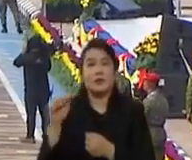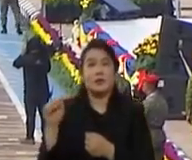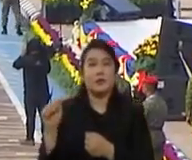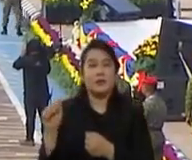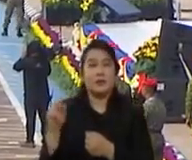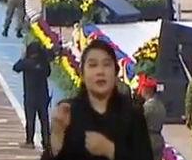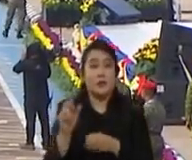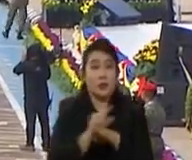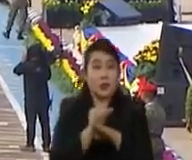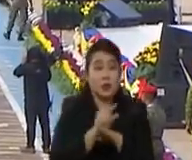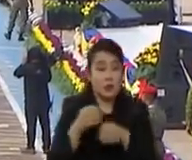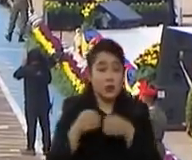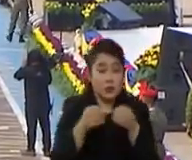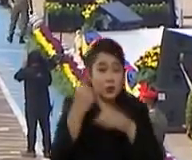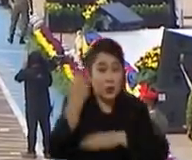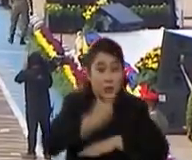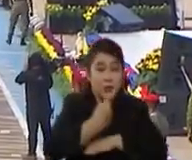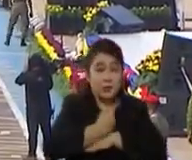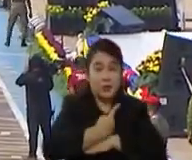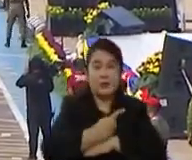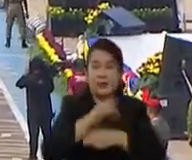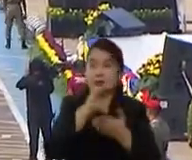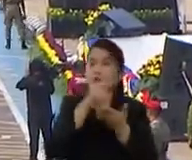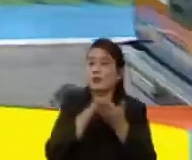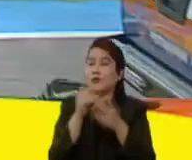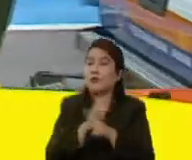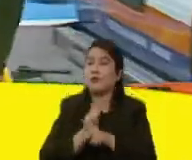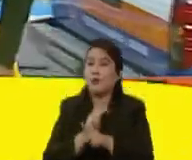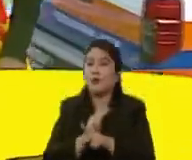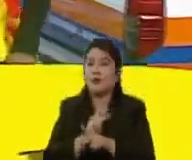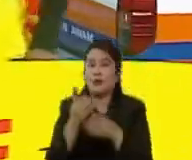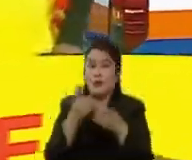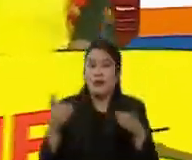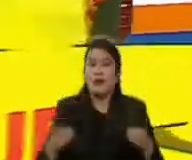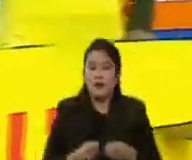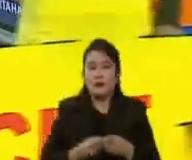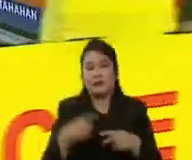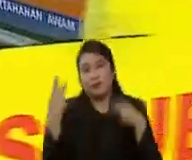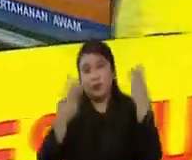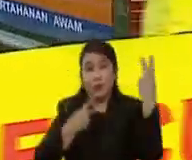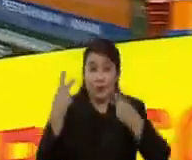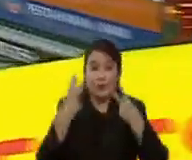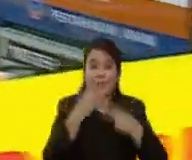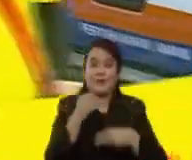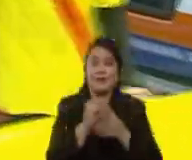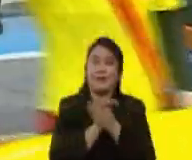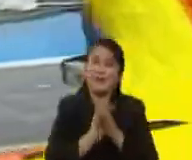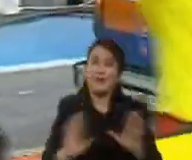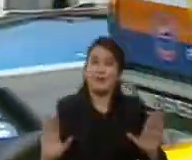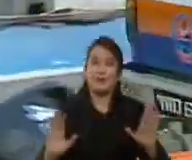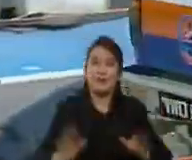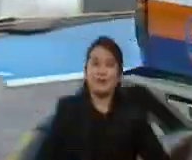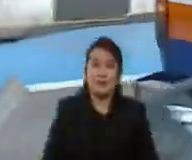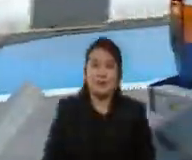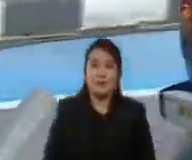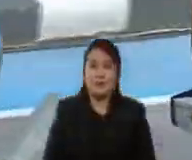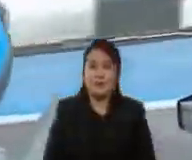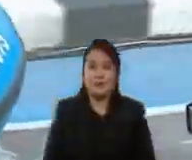yang digunakan dalam operasi harian di Pusat Kawalan Operasi Daerah, kerja-kerja rondaan dan menyelamat.